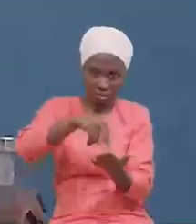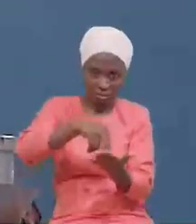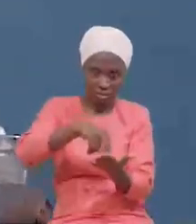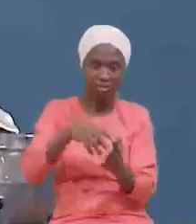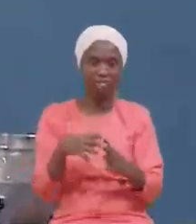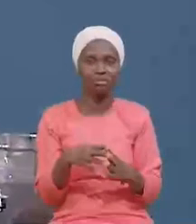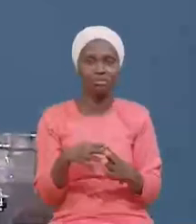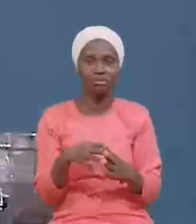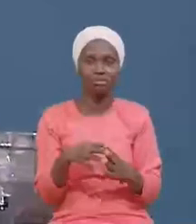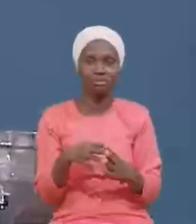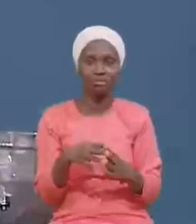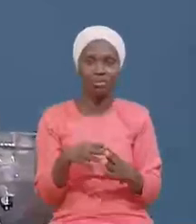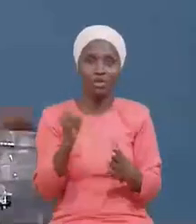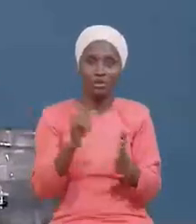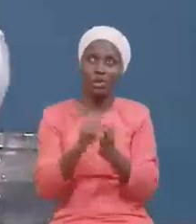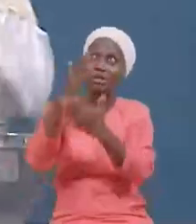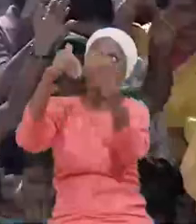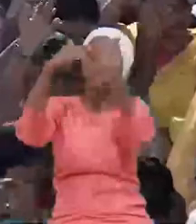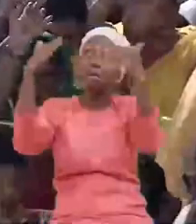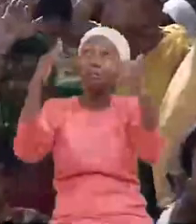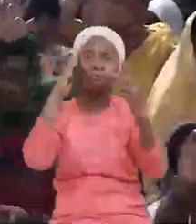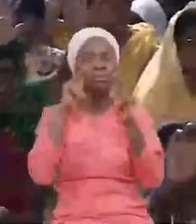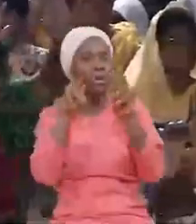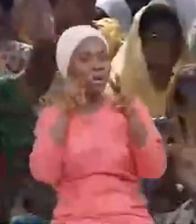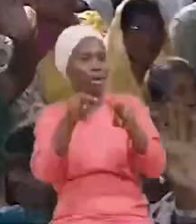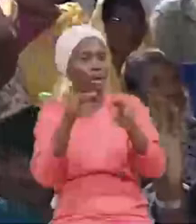vous allez vous tenir debout, que le ciel voit